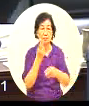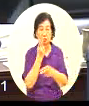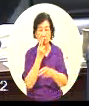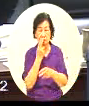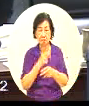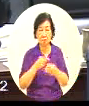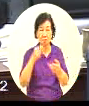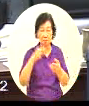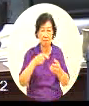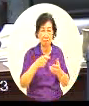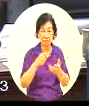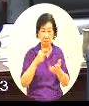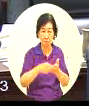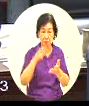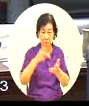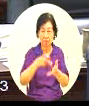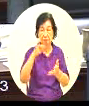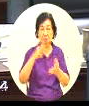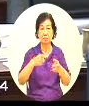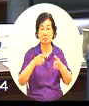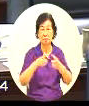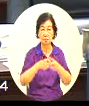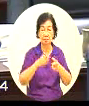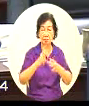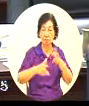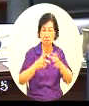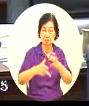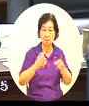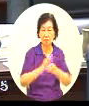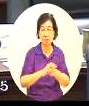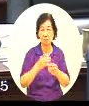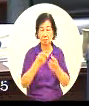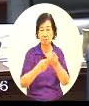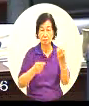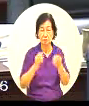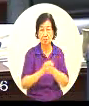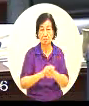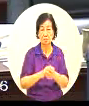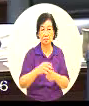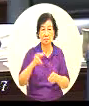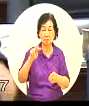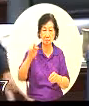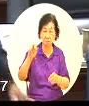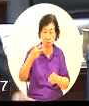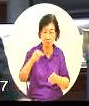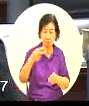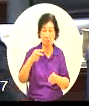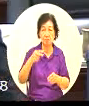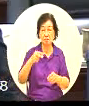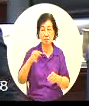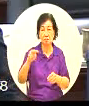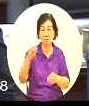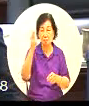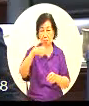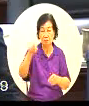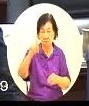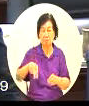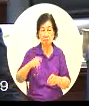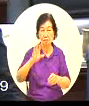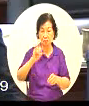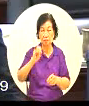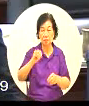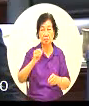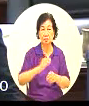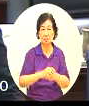厂有差不多800万，一单有2000万的空税。我要问环保局长吼，